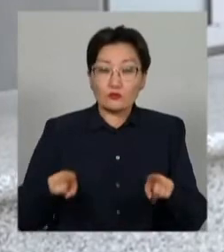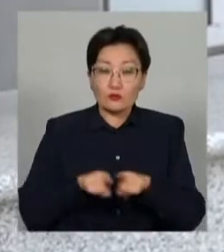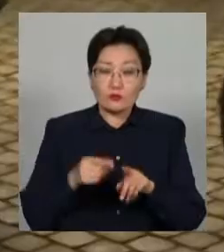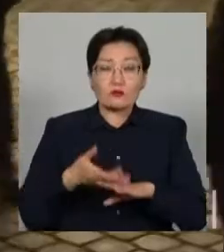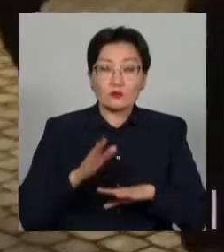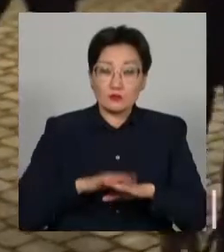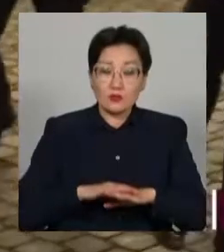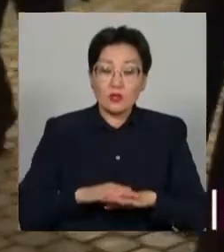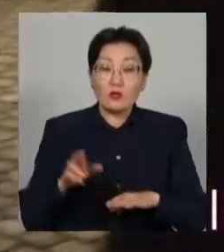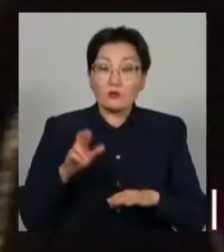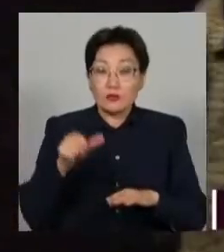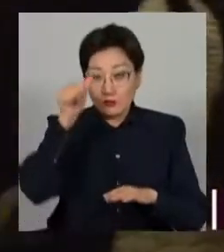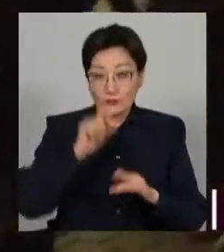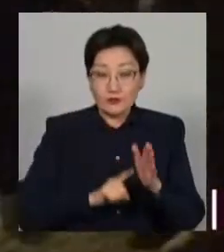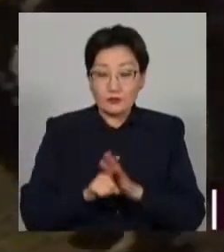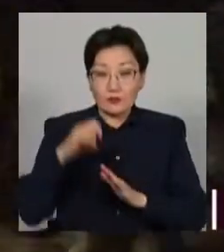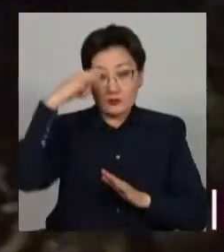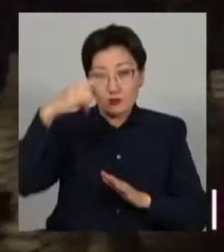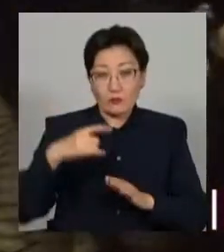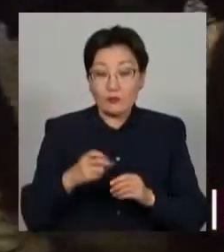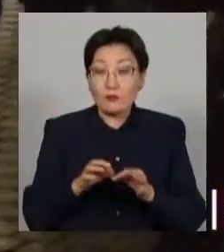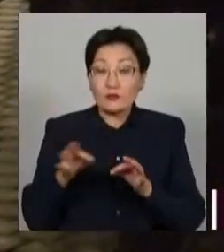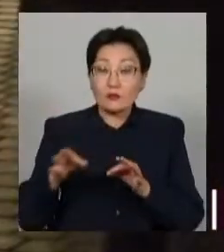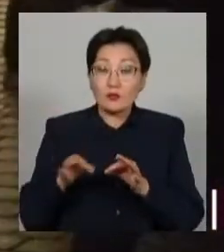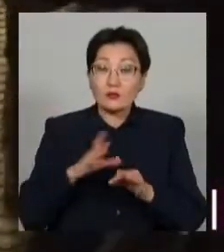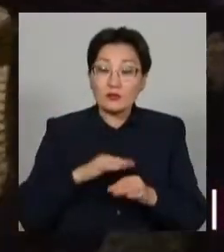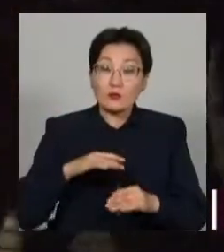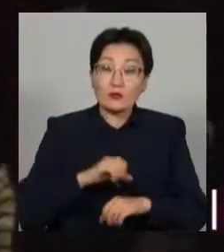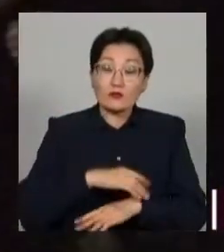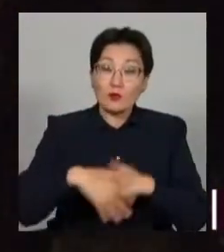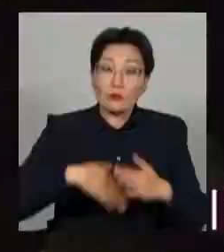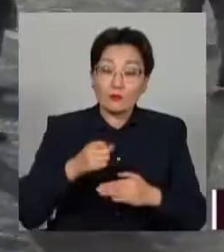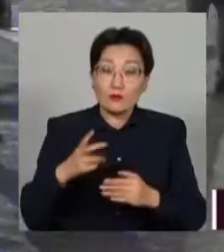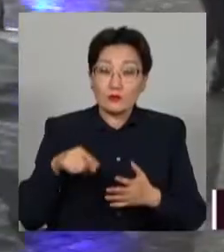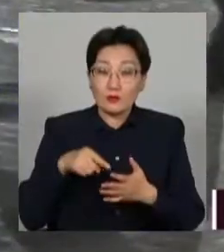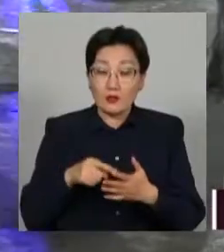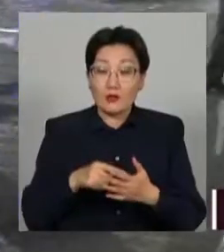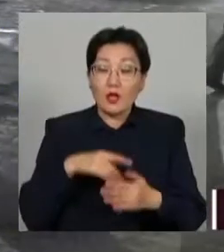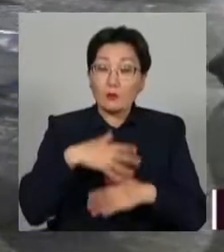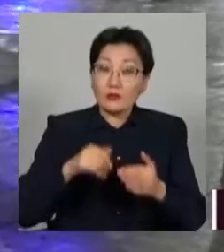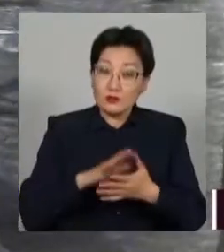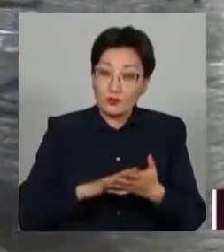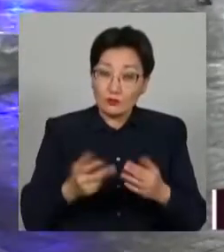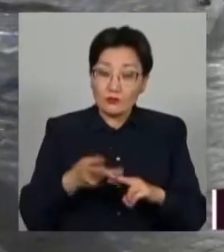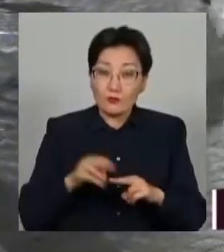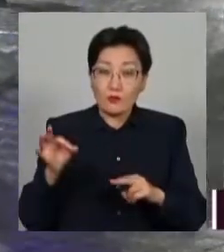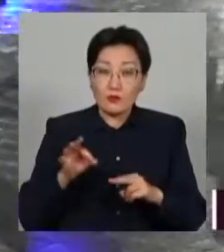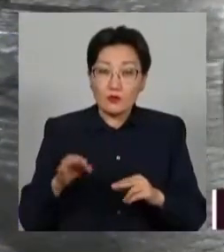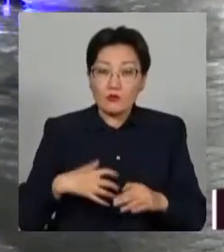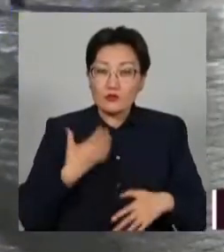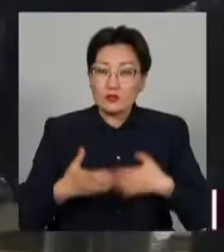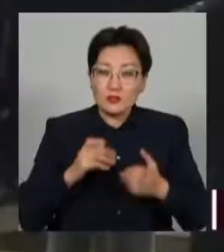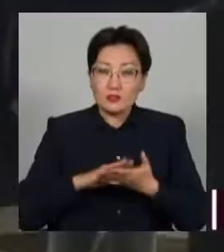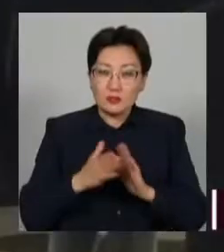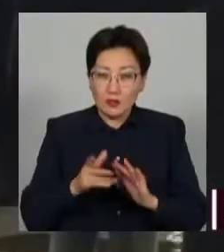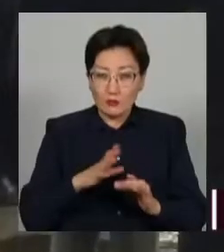қатты. Қаңтар айының басында еліміздің бірнеше аймағында болған митингі кей қалада қан төгіске ұласты. Сол сәтте жаға ұстатарлық жағдайлар да